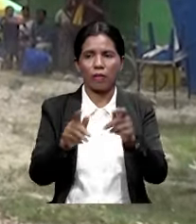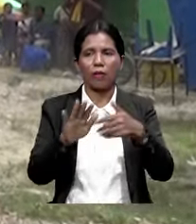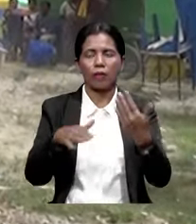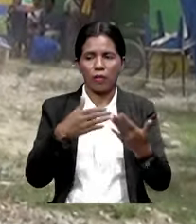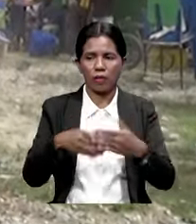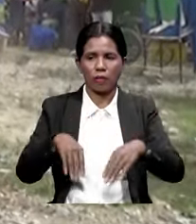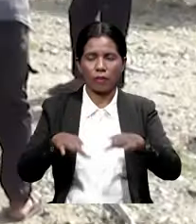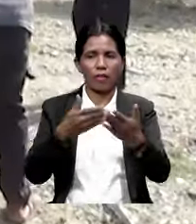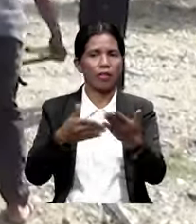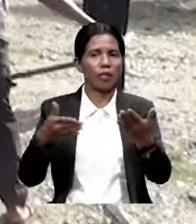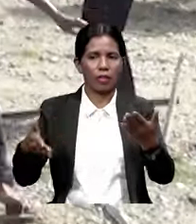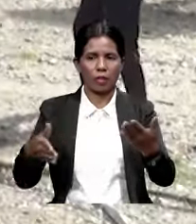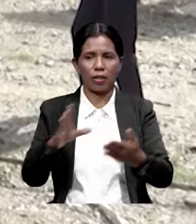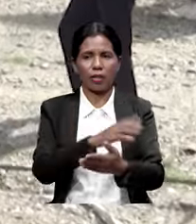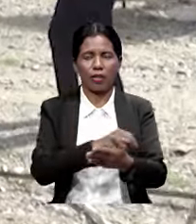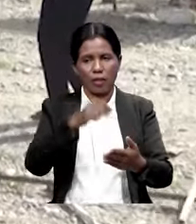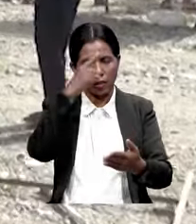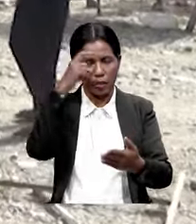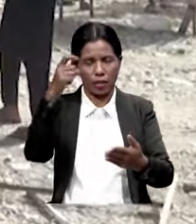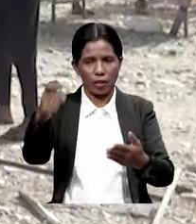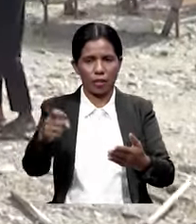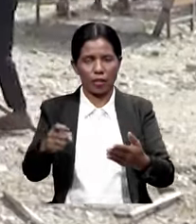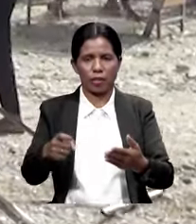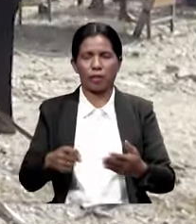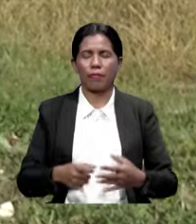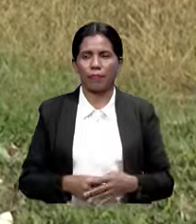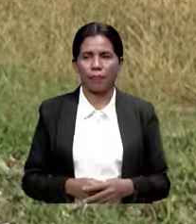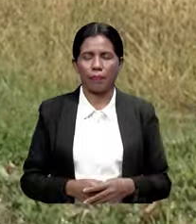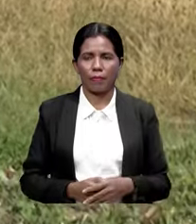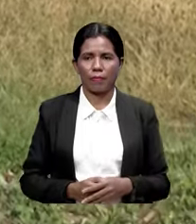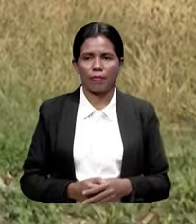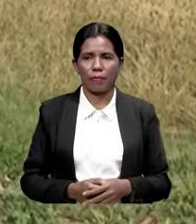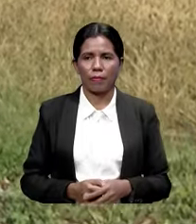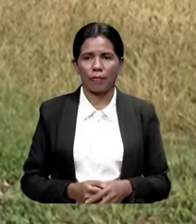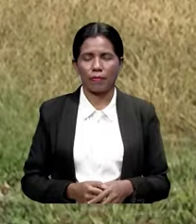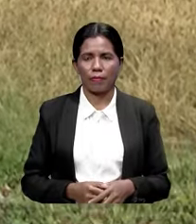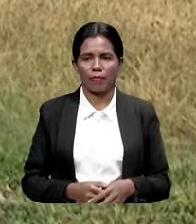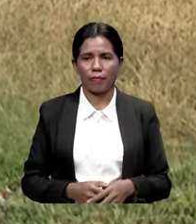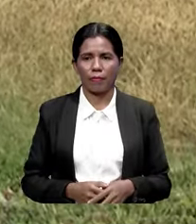faan sasani espasu publiku tamba kontra ordeng publiku. Abraung Amaral, ZMN.